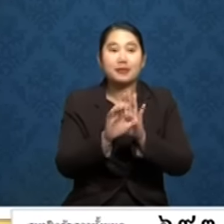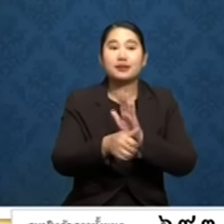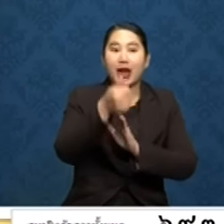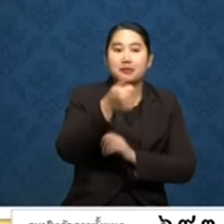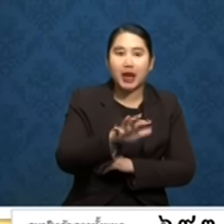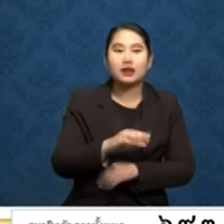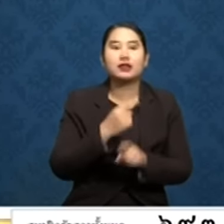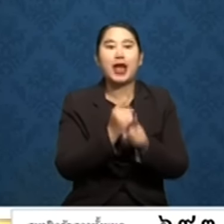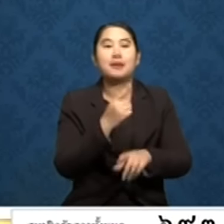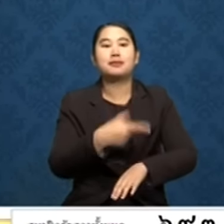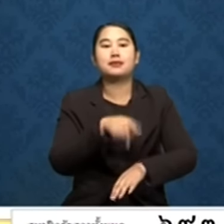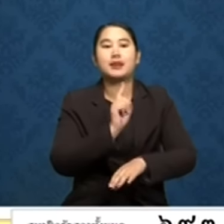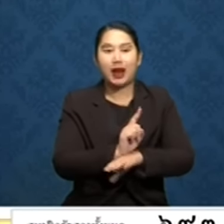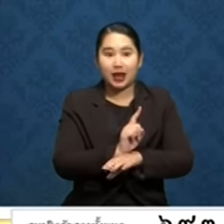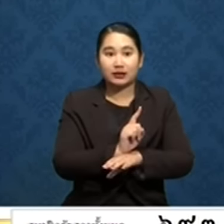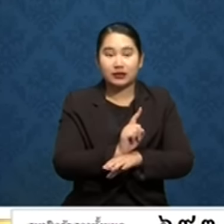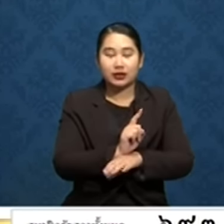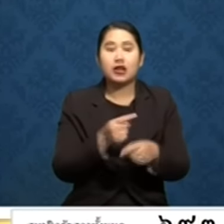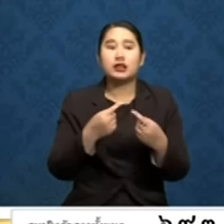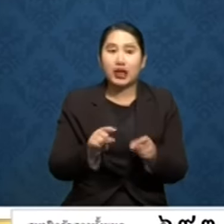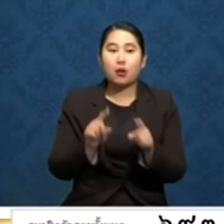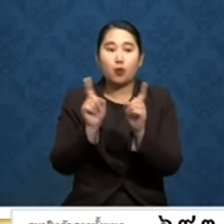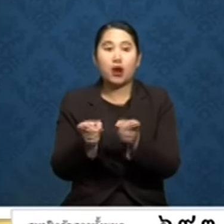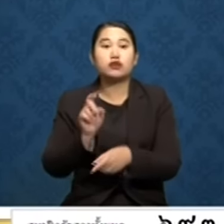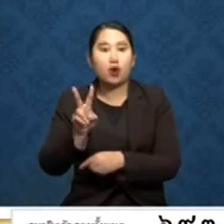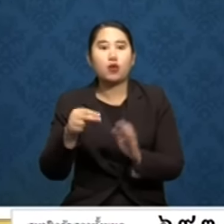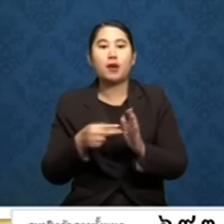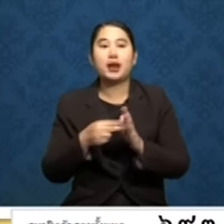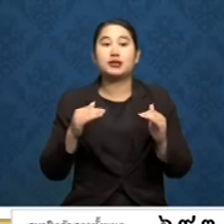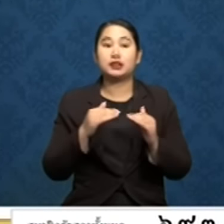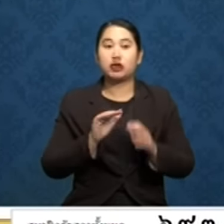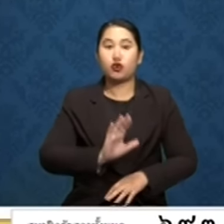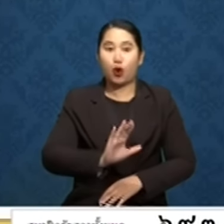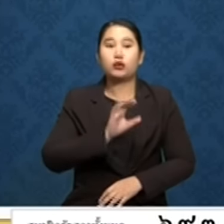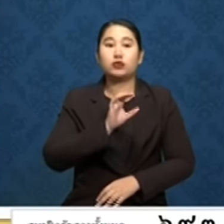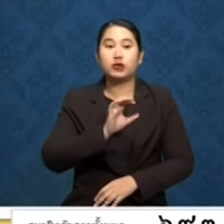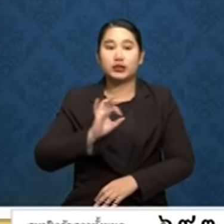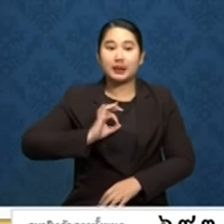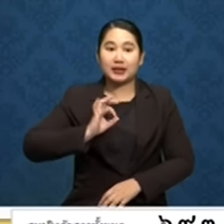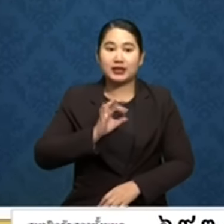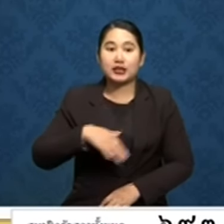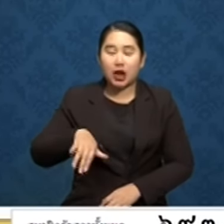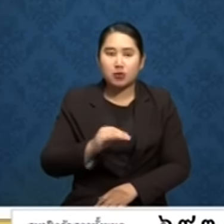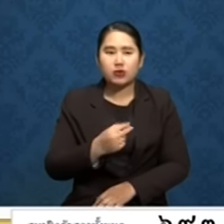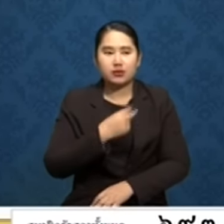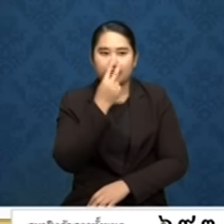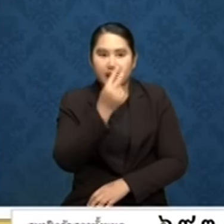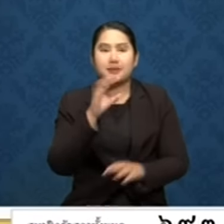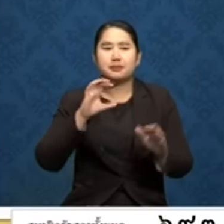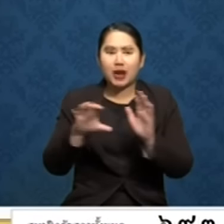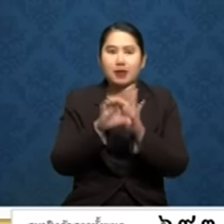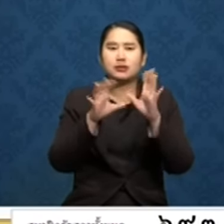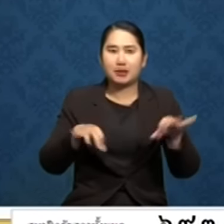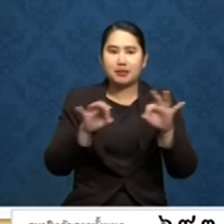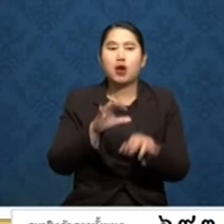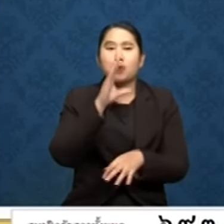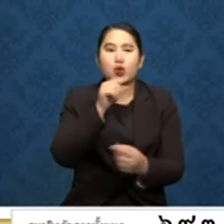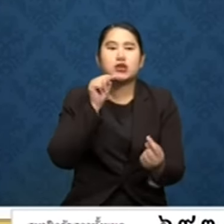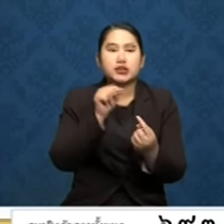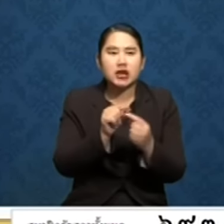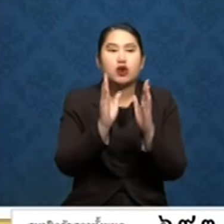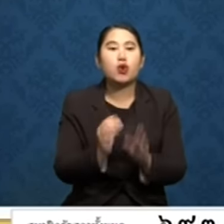าพหรือวัตถุอื่นใดในการแสดงแต่วรรค2เนี่ยเป็นเอกสิทธิ์ของเพื่อนสมาชิกนะครับในการที่เขาเห็นว่าจำเป็นที่อาจต้องเอ่ยชื่อถึงบุคคลภ